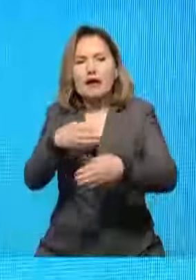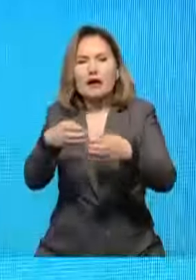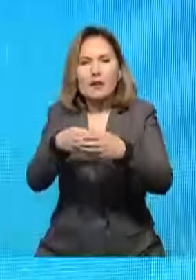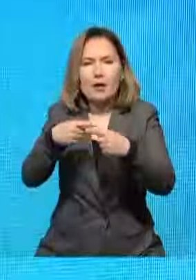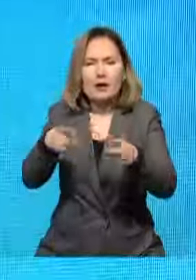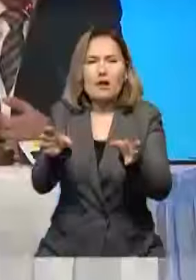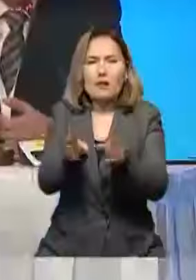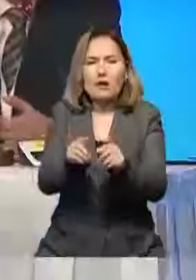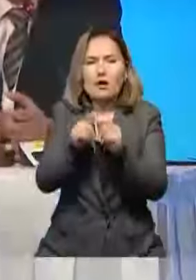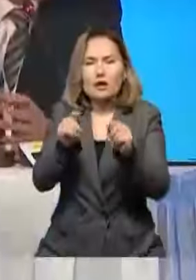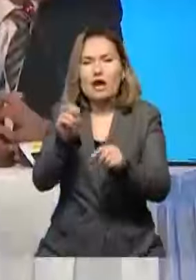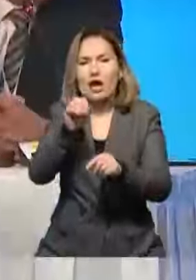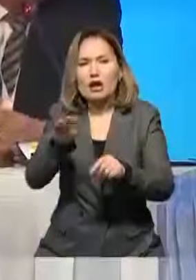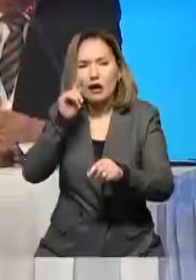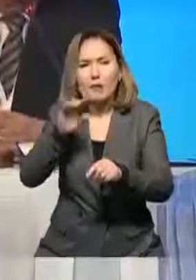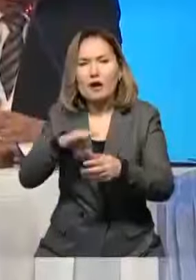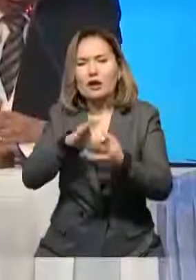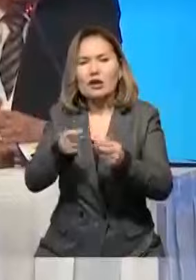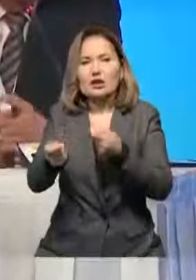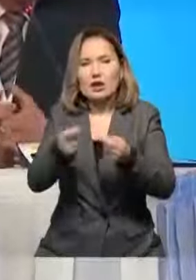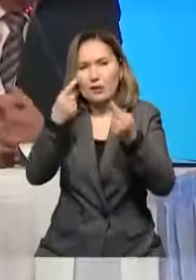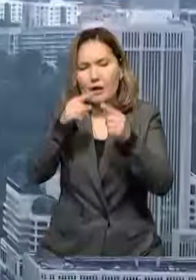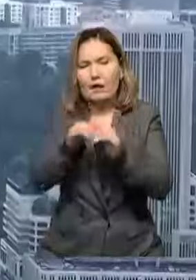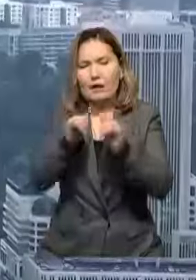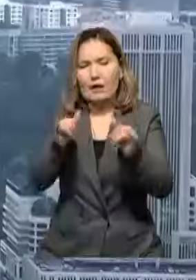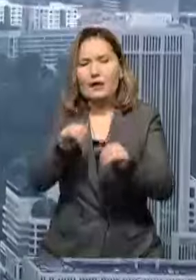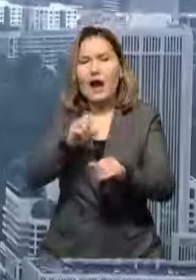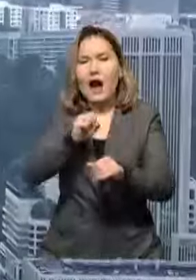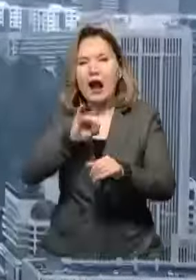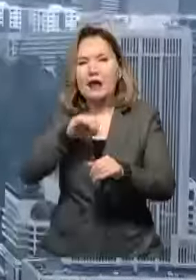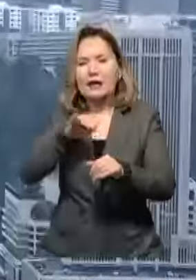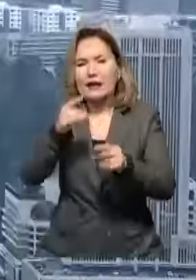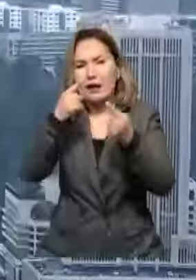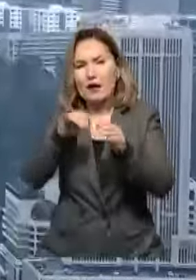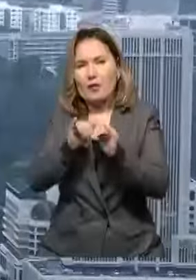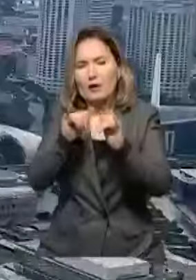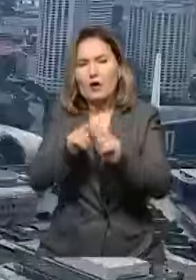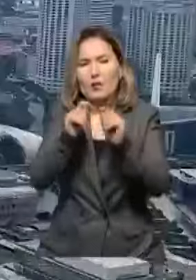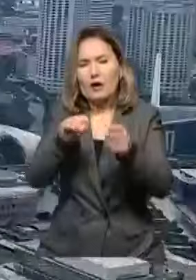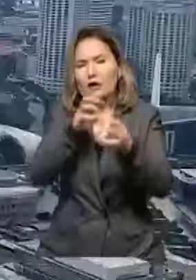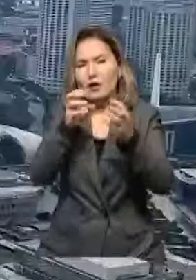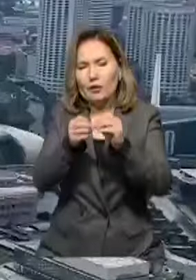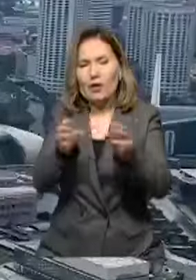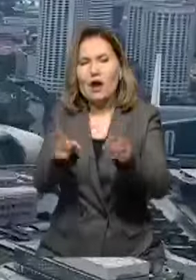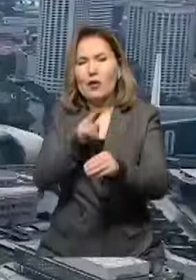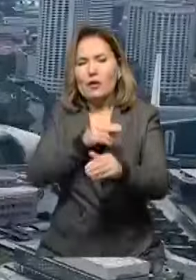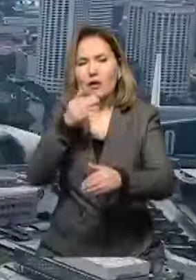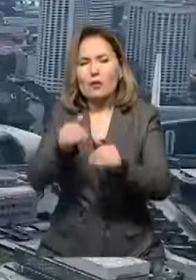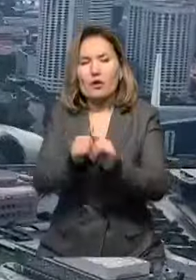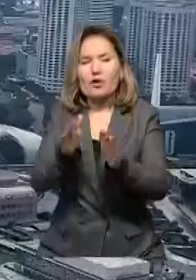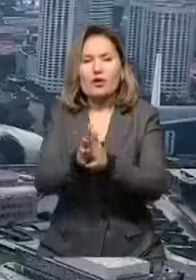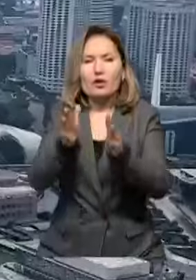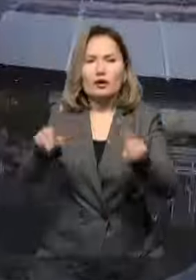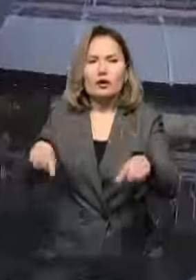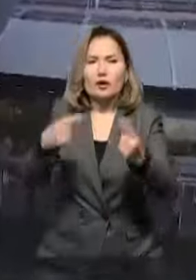қаралды. Қазақстан Сингапур сияқты Еуразия құрлығында жетекші технологиялық және IT хабқа айналуды көздейді. Цифрлық технология саласындағы ынтымақтастыққа да